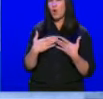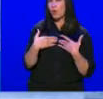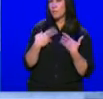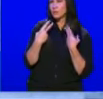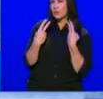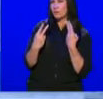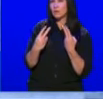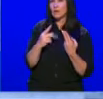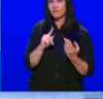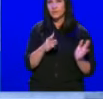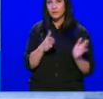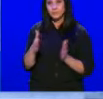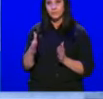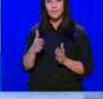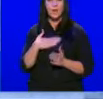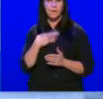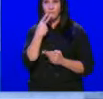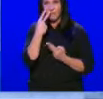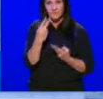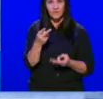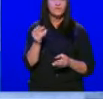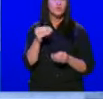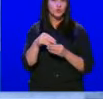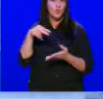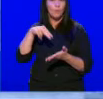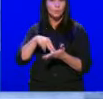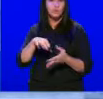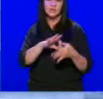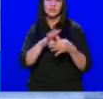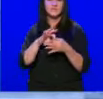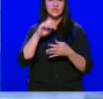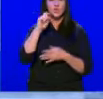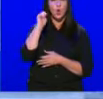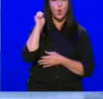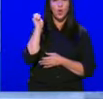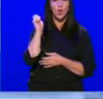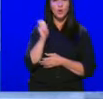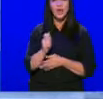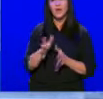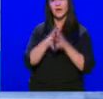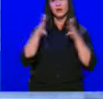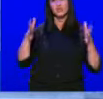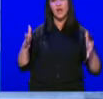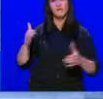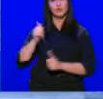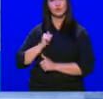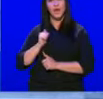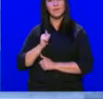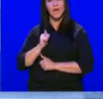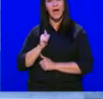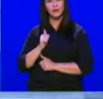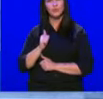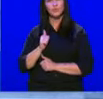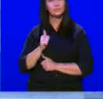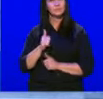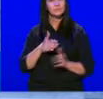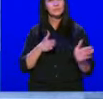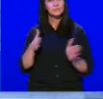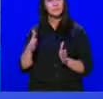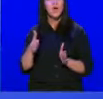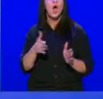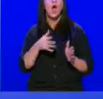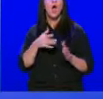предвид? Имам предвид включително позиции, свързани с Украина, с разширяването на НАТО. Не че само отказа да подкрепи позиции. Част